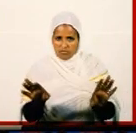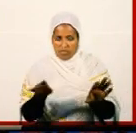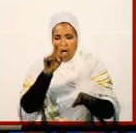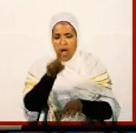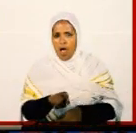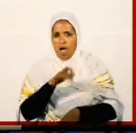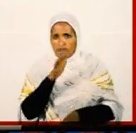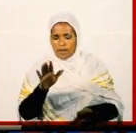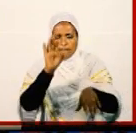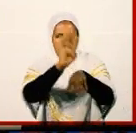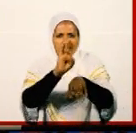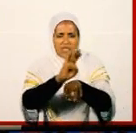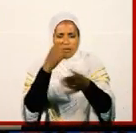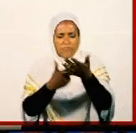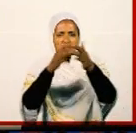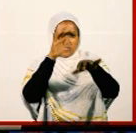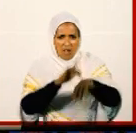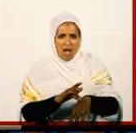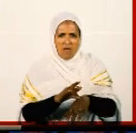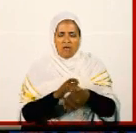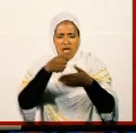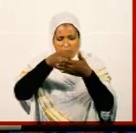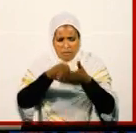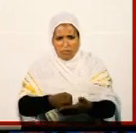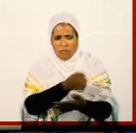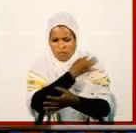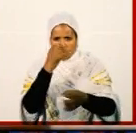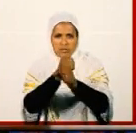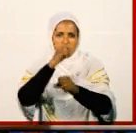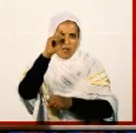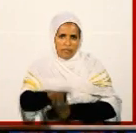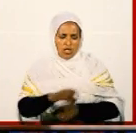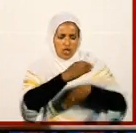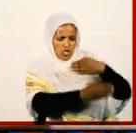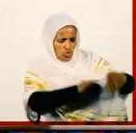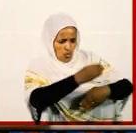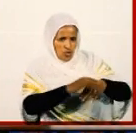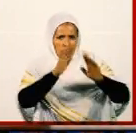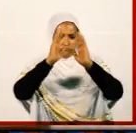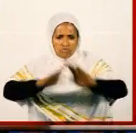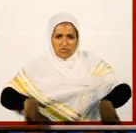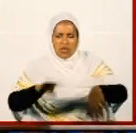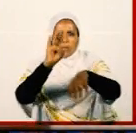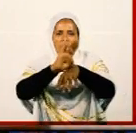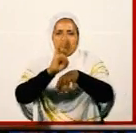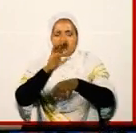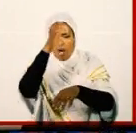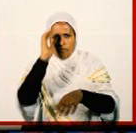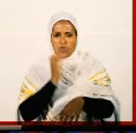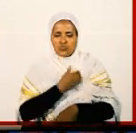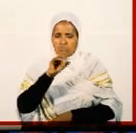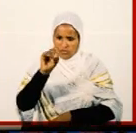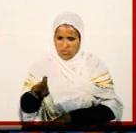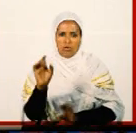ይገባታል። ትውልድ ቢፈርስ የቤተክርስቲያን አባቶች ተጠያቂ ናቸው። የሀገር ህንጻ